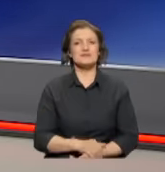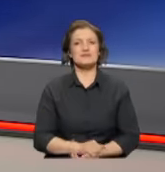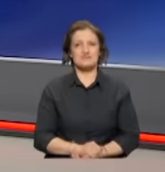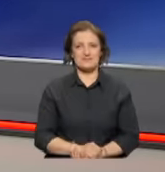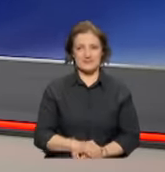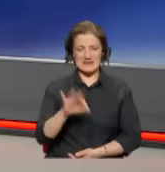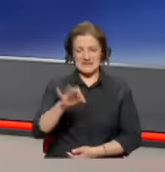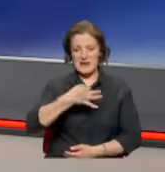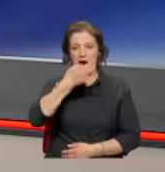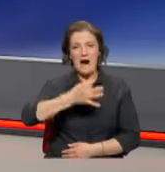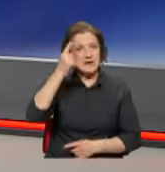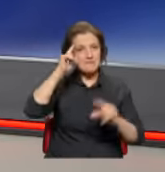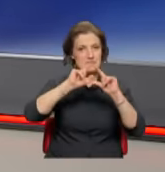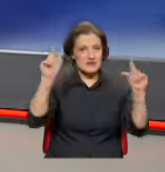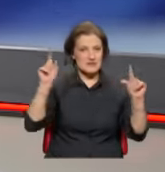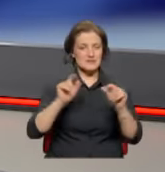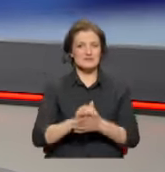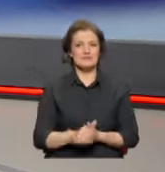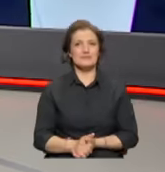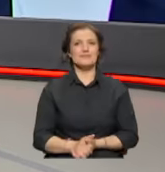Ver abi şimdi haberin başlığını ver.